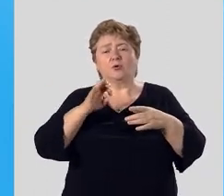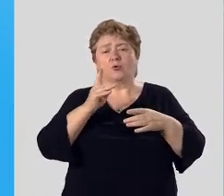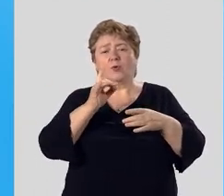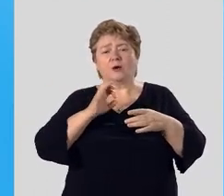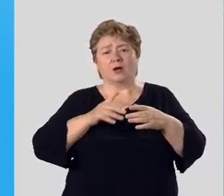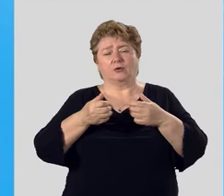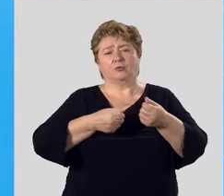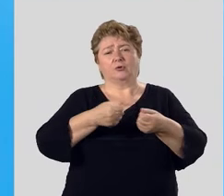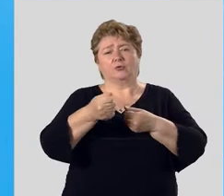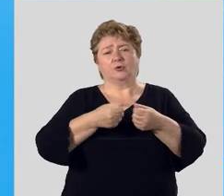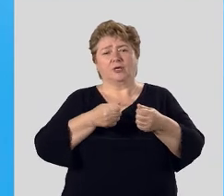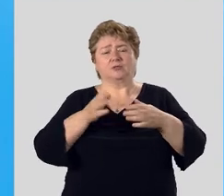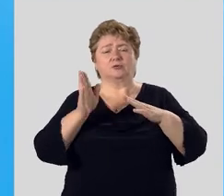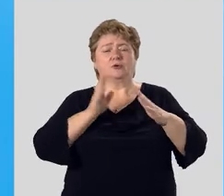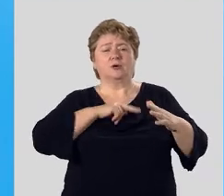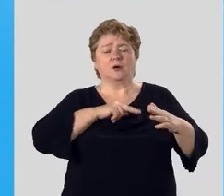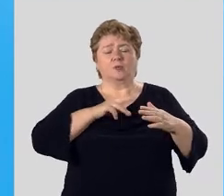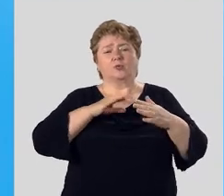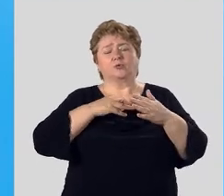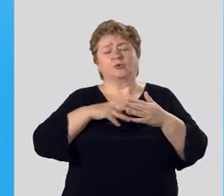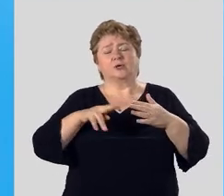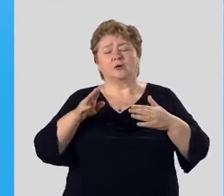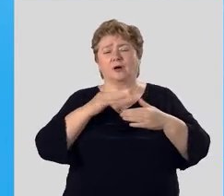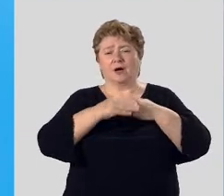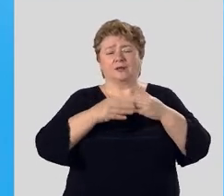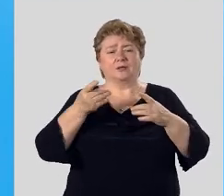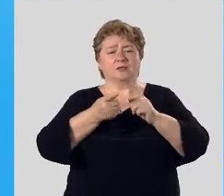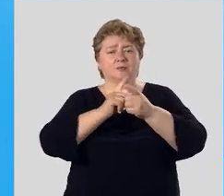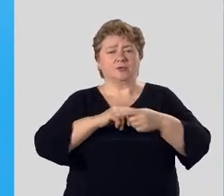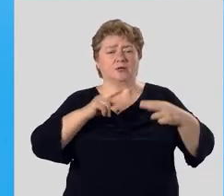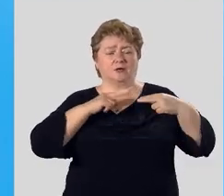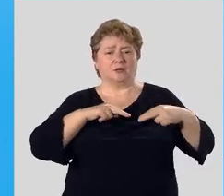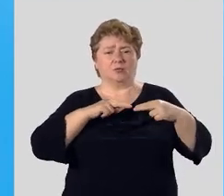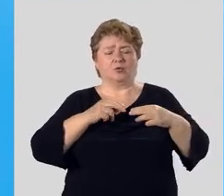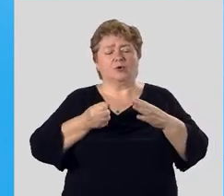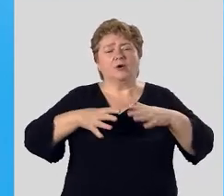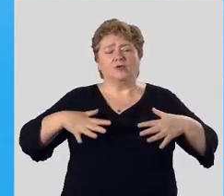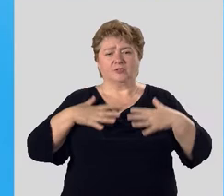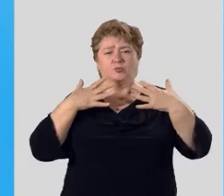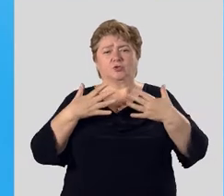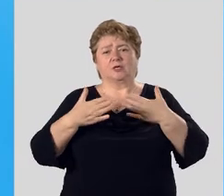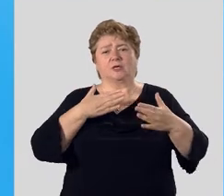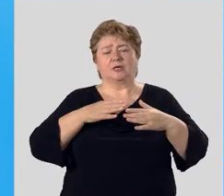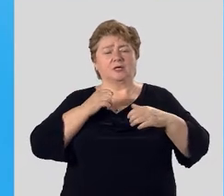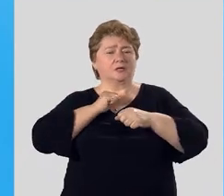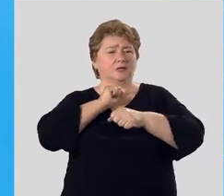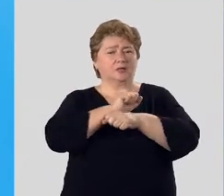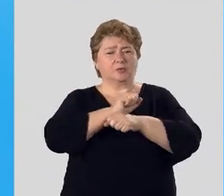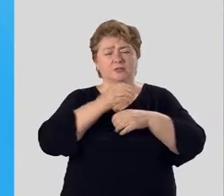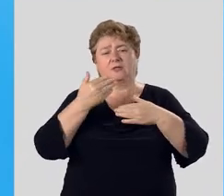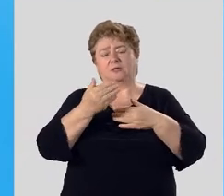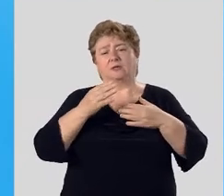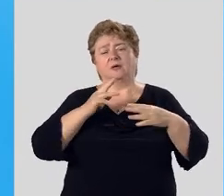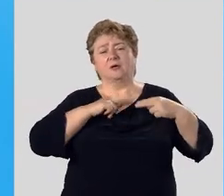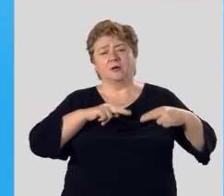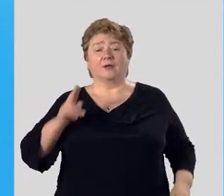гуморальную регуляцию функций органов и тканей, изменяя их деятельность, возбуждая или тормозя их